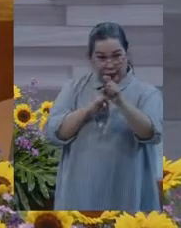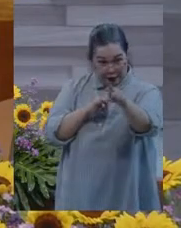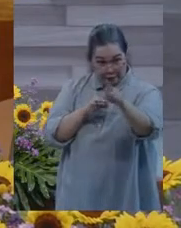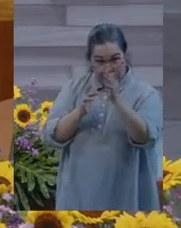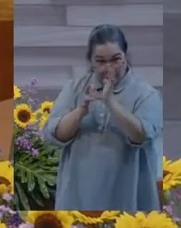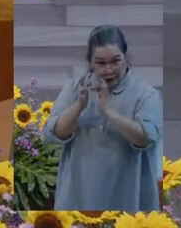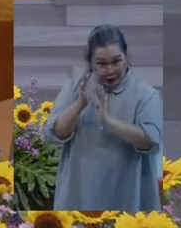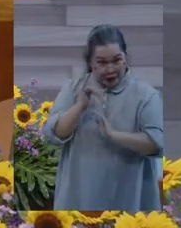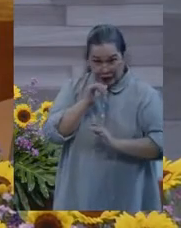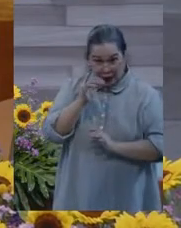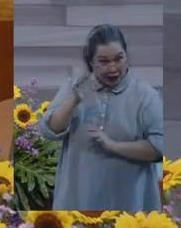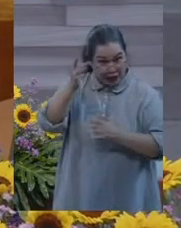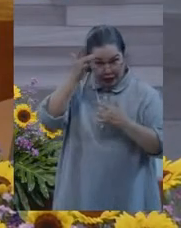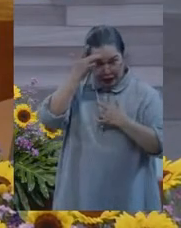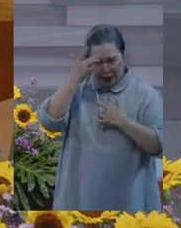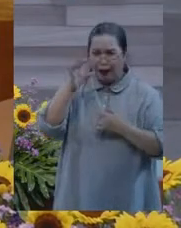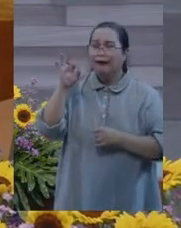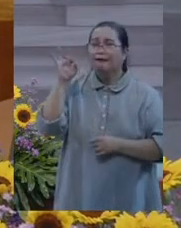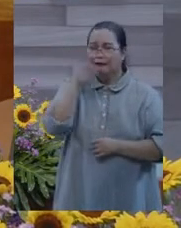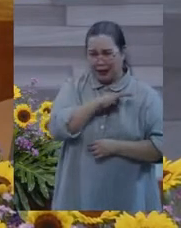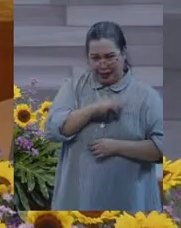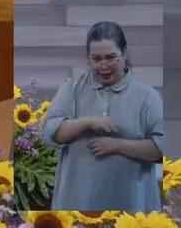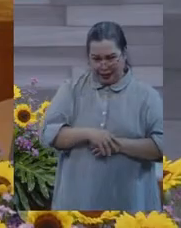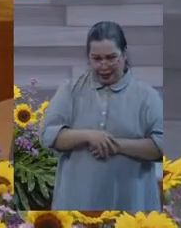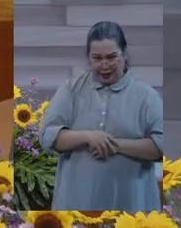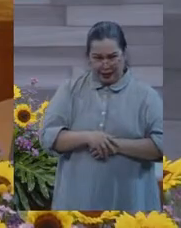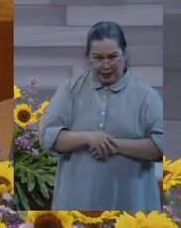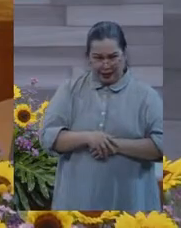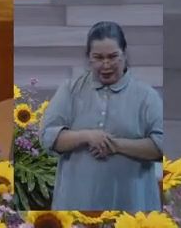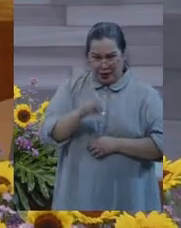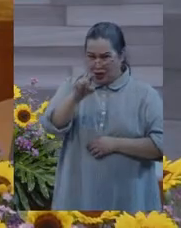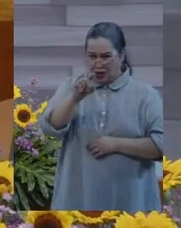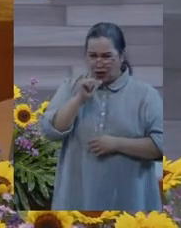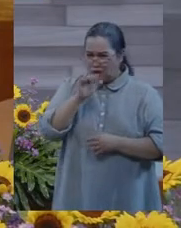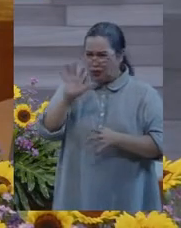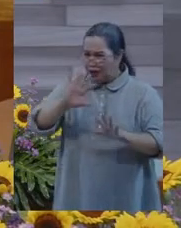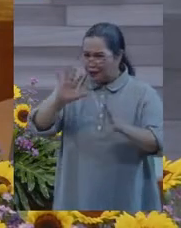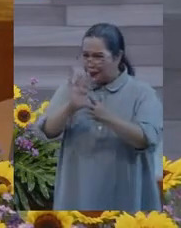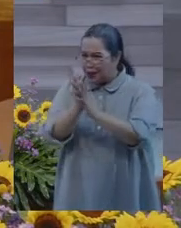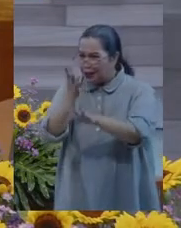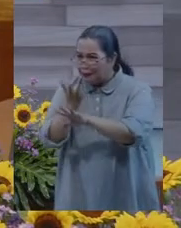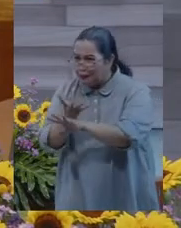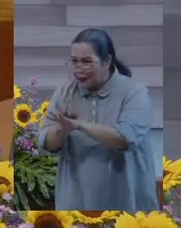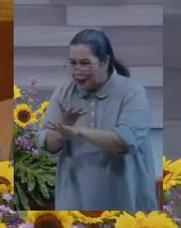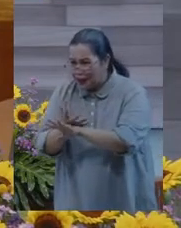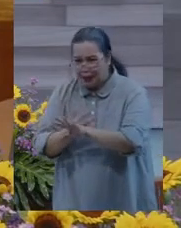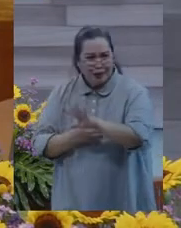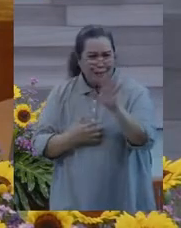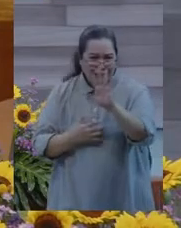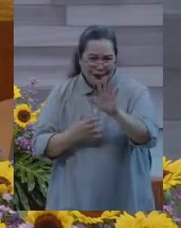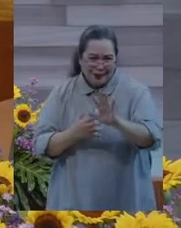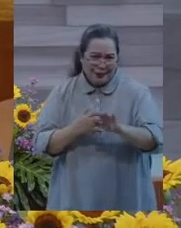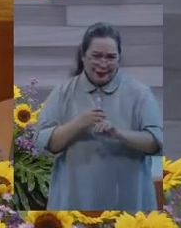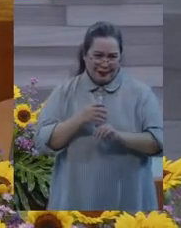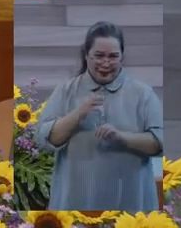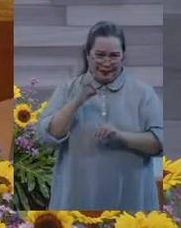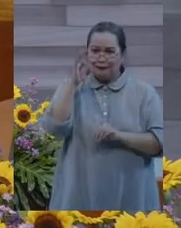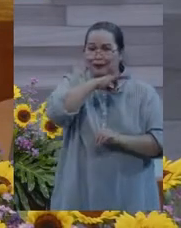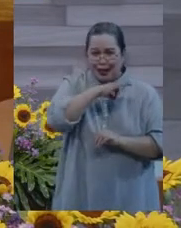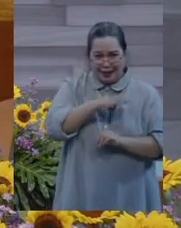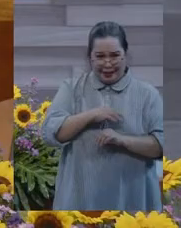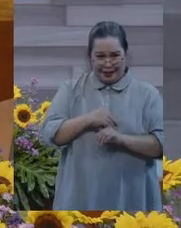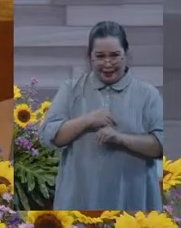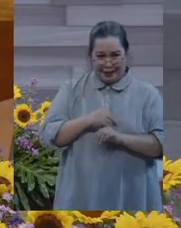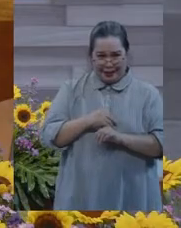Kristiyano, hindi kayo maaaring maging pulubi, hindi kayo maaaring maghirap. Wala pong ganyan sinabi ang Biblia. Sila